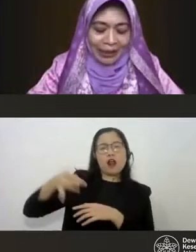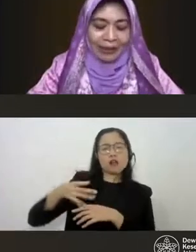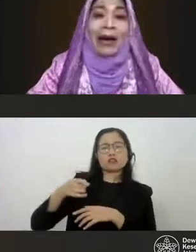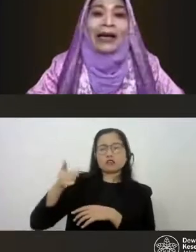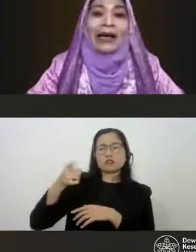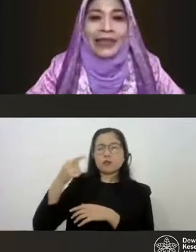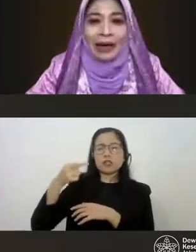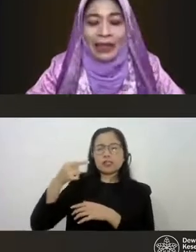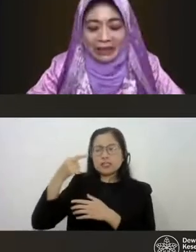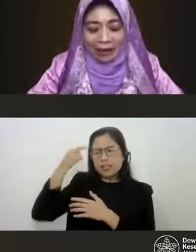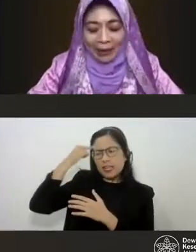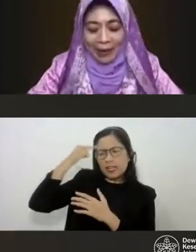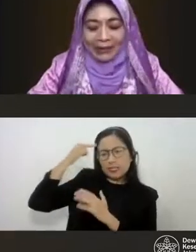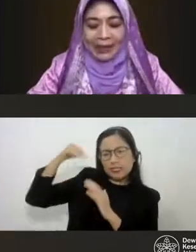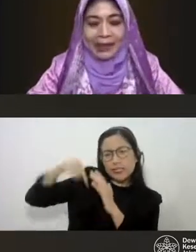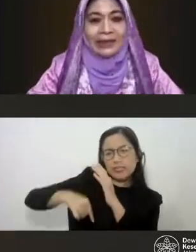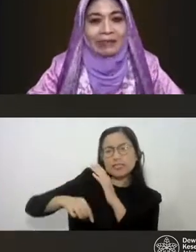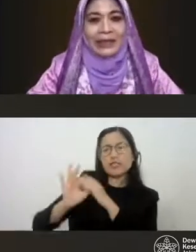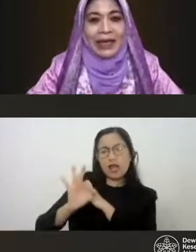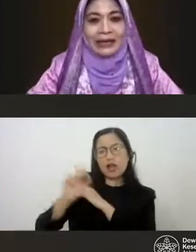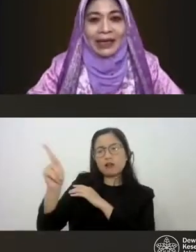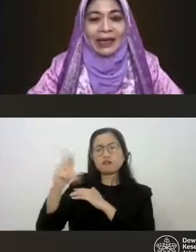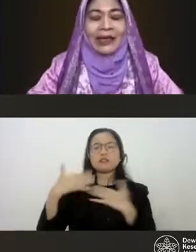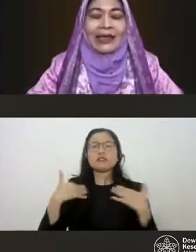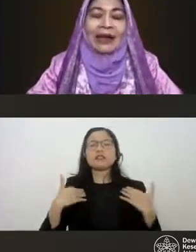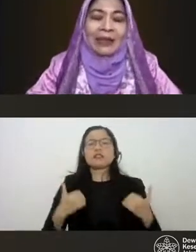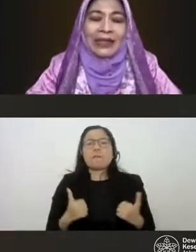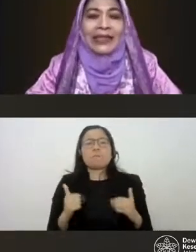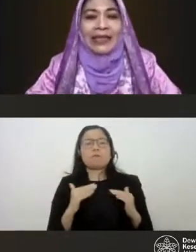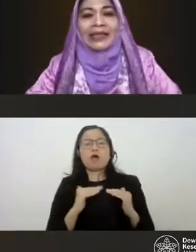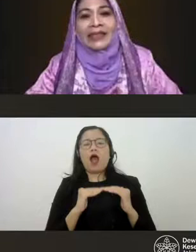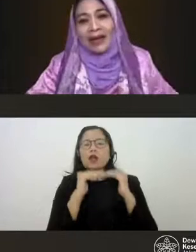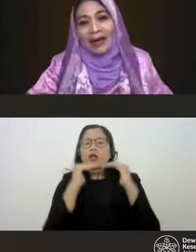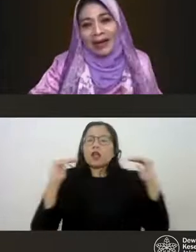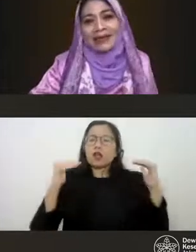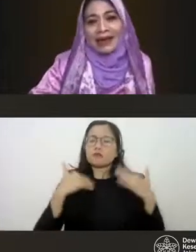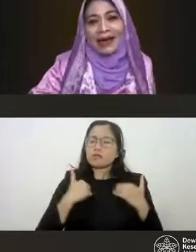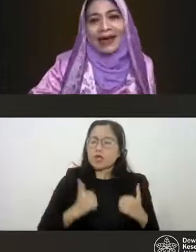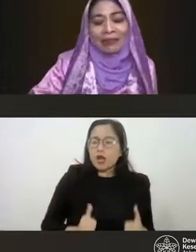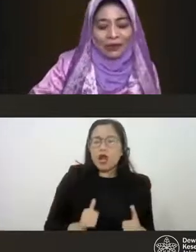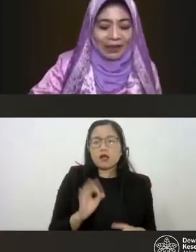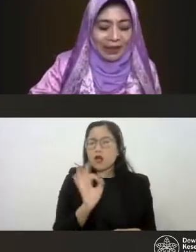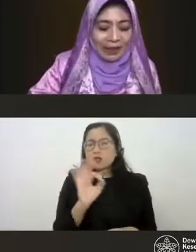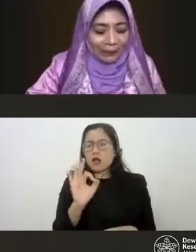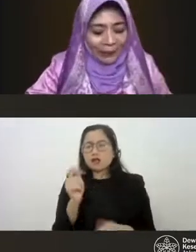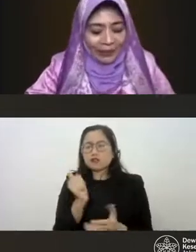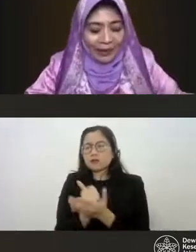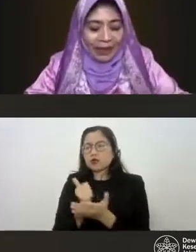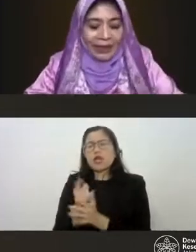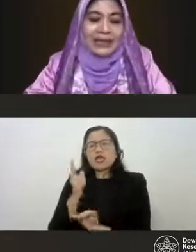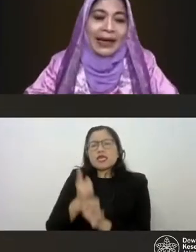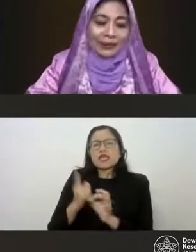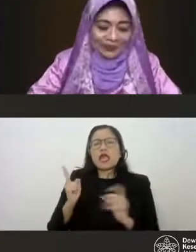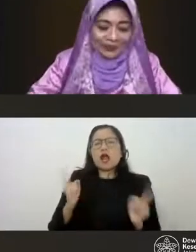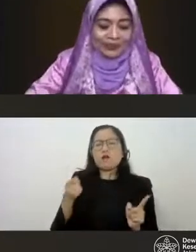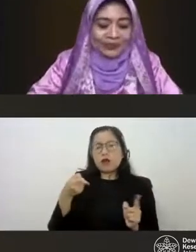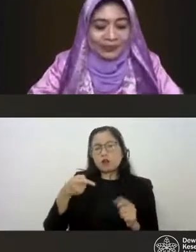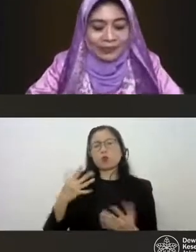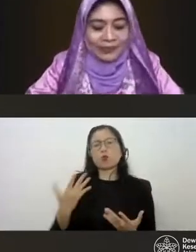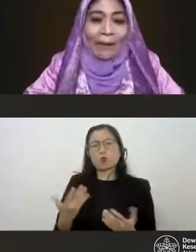rasional, bahkan jauh dari sikap adil dan bijaksana yang menjadi inti ajaran agama itu sendiri. Nah,